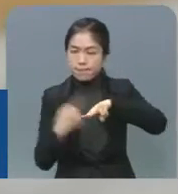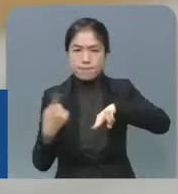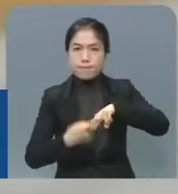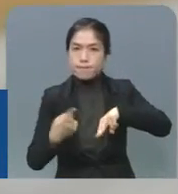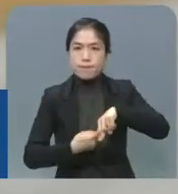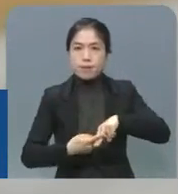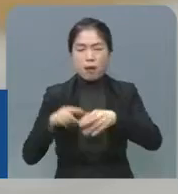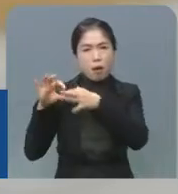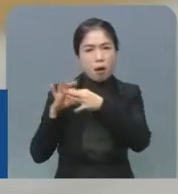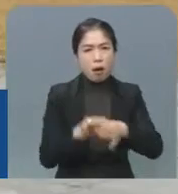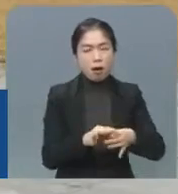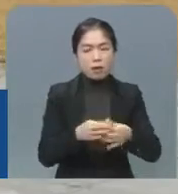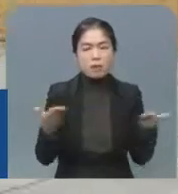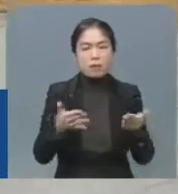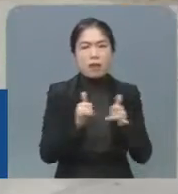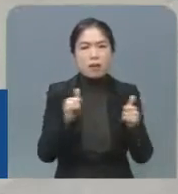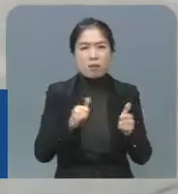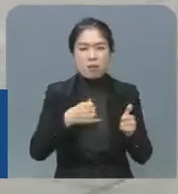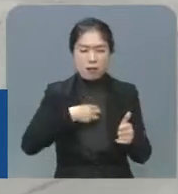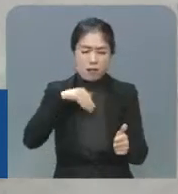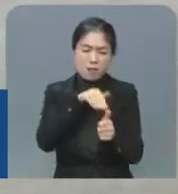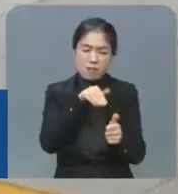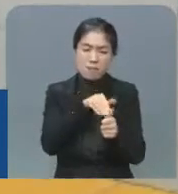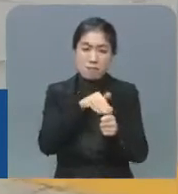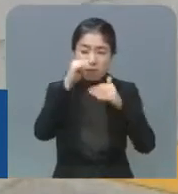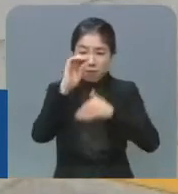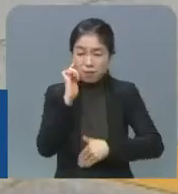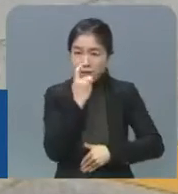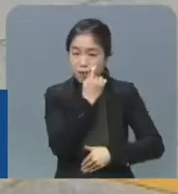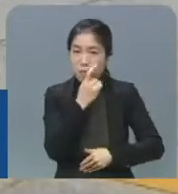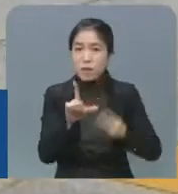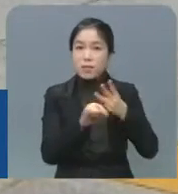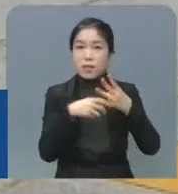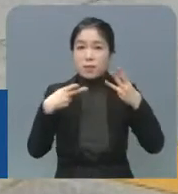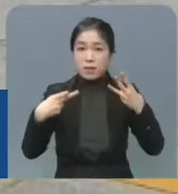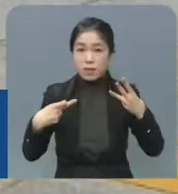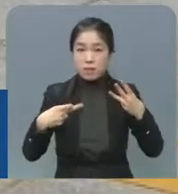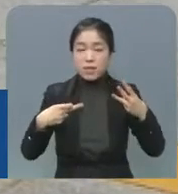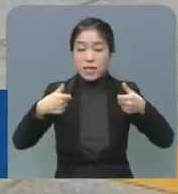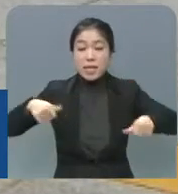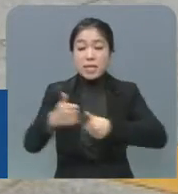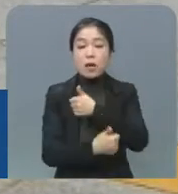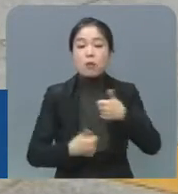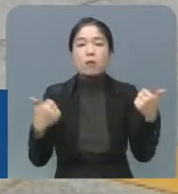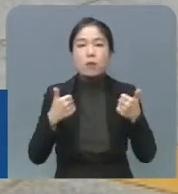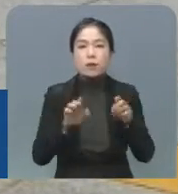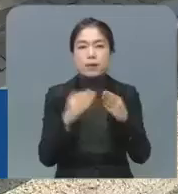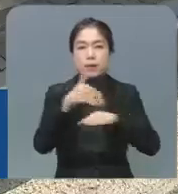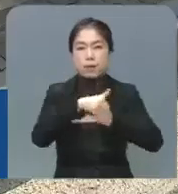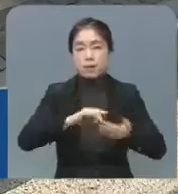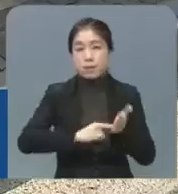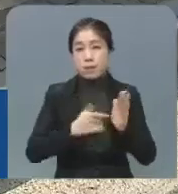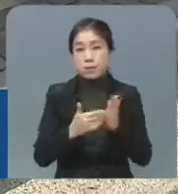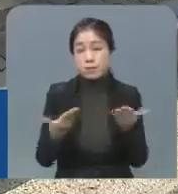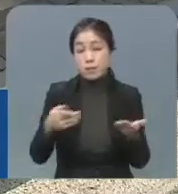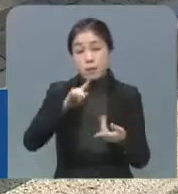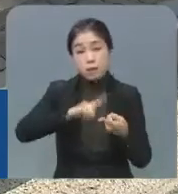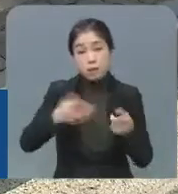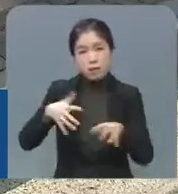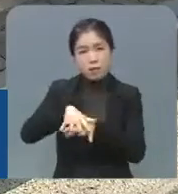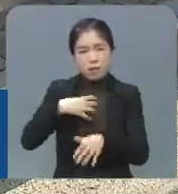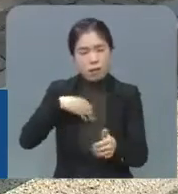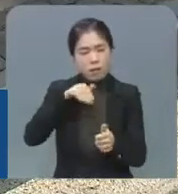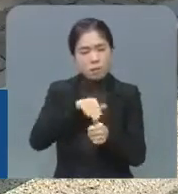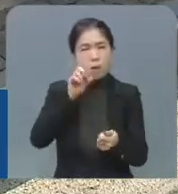지속적으로 직원들을 괴롭힌 사실이 확인돼 오는 12 인사위원회를 열 계획이라고 밝혔습니다 이에 대해 노조는 괴롭힘으로